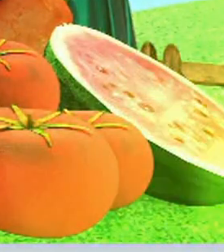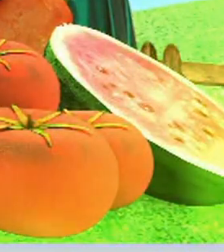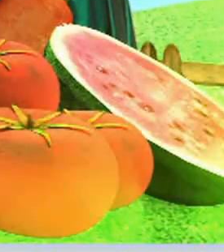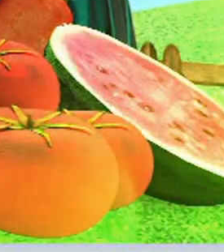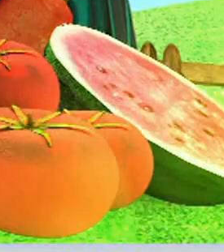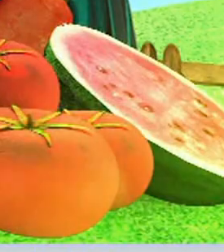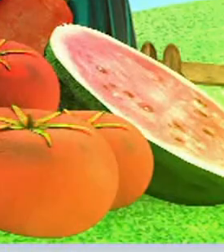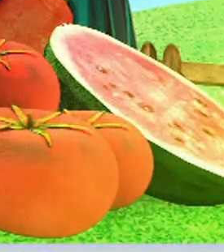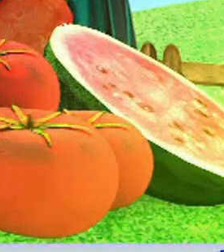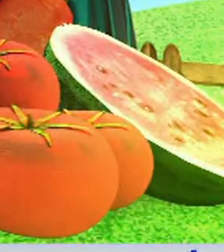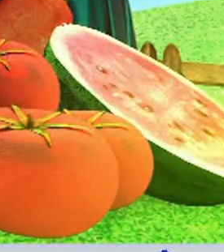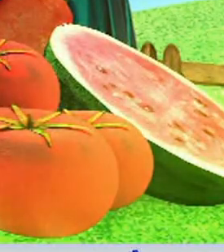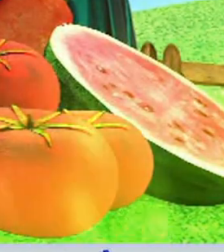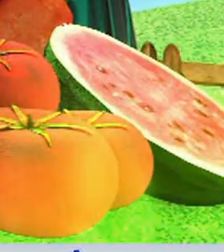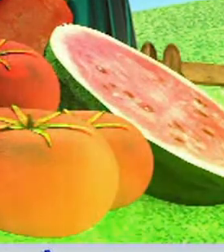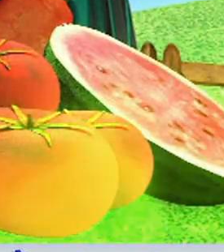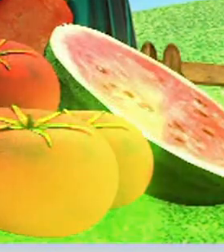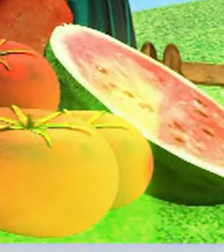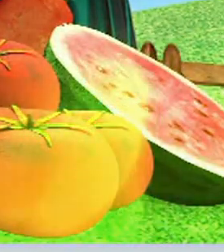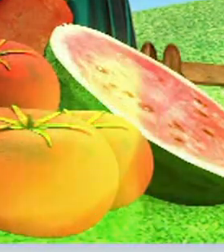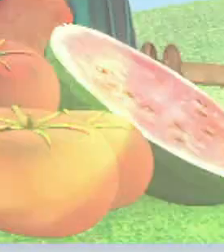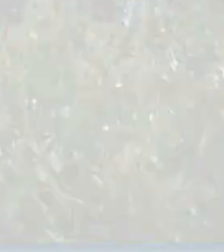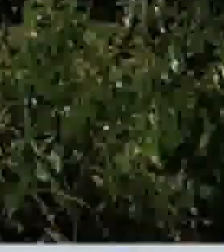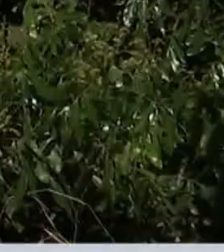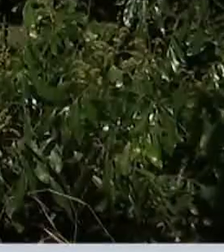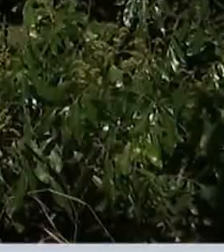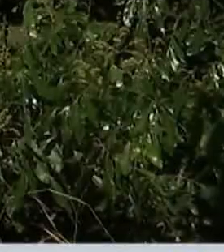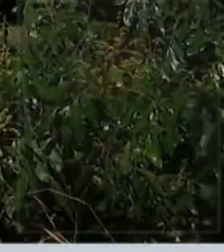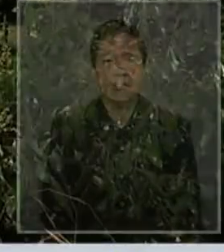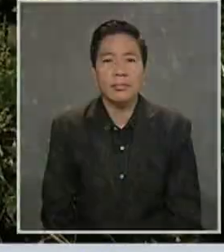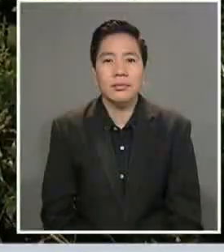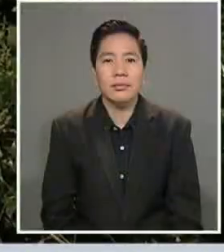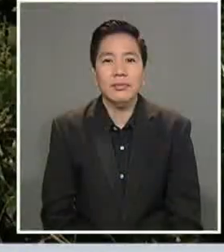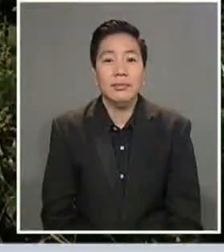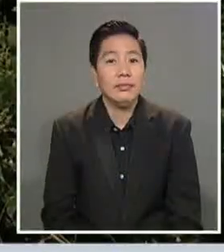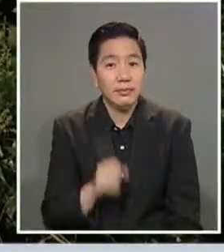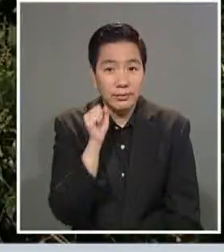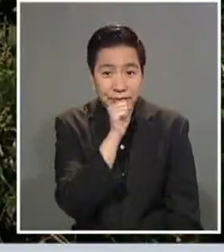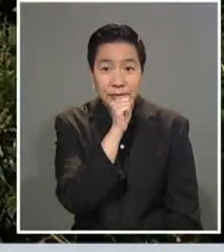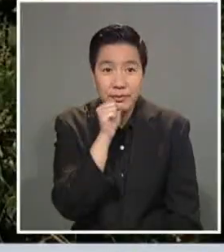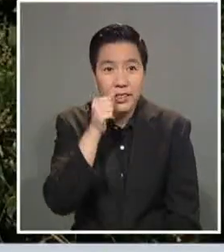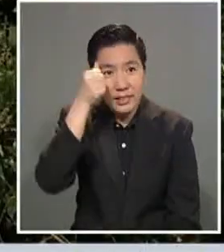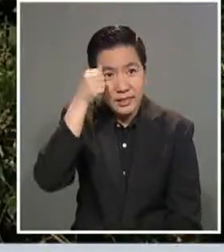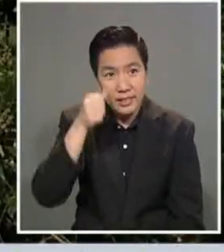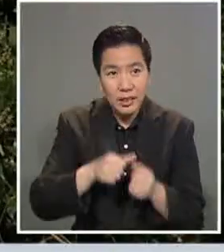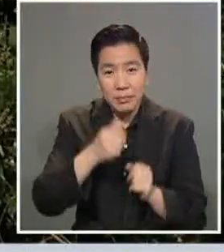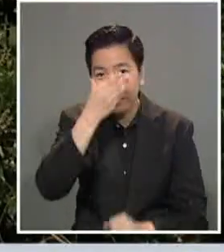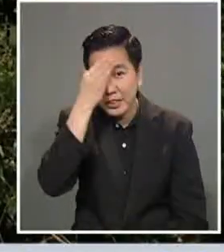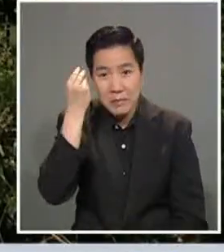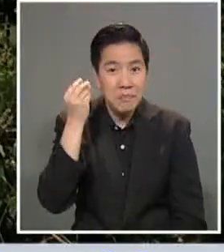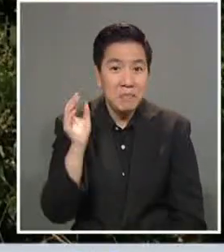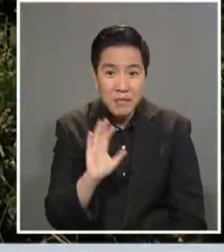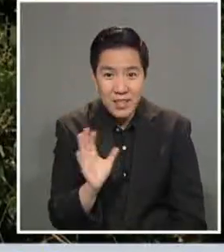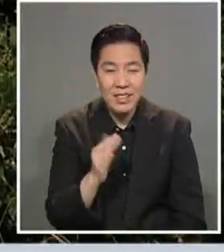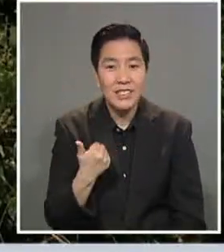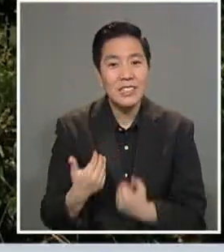คือนโยบายทกสยังจำและไม่เคยลืมเลือนเคยเตือนตัวเองเอา